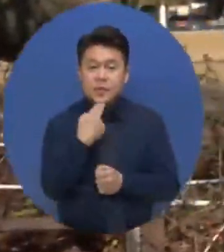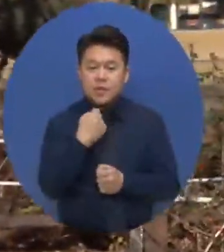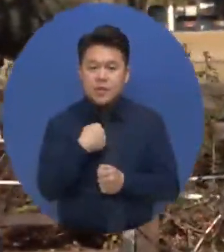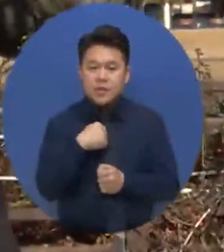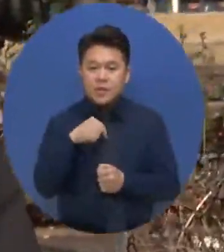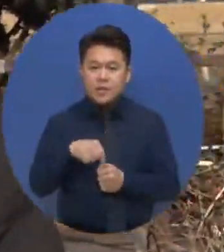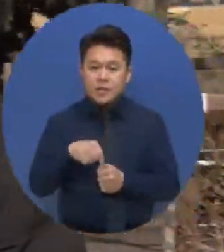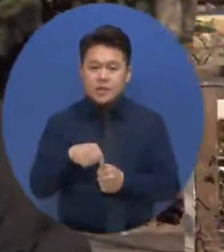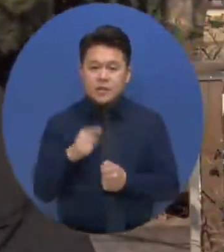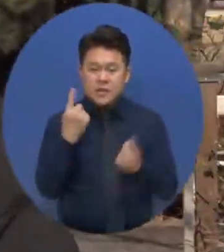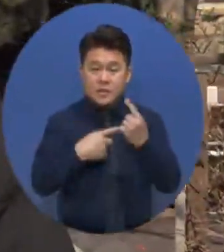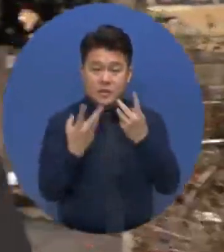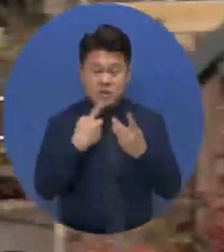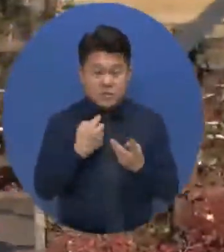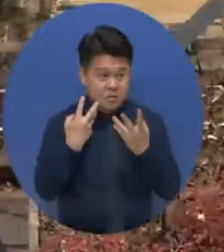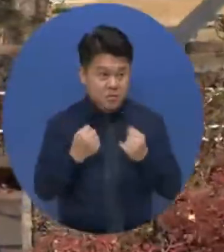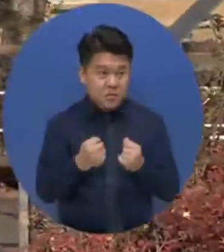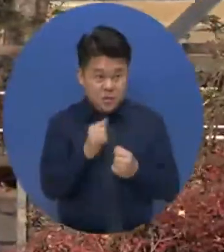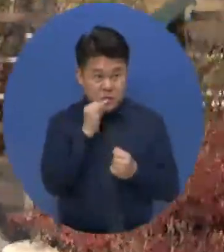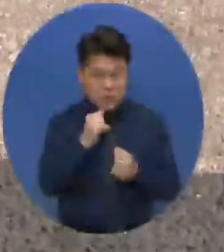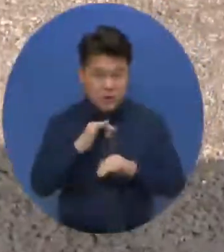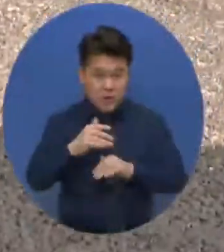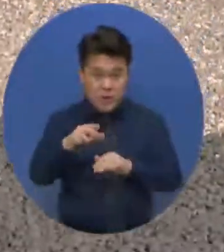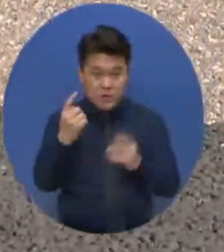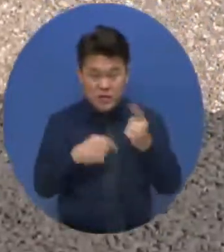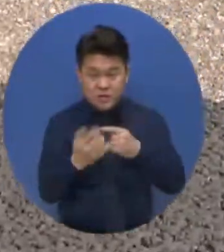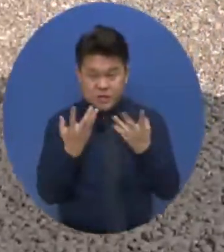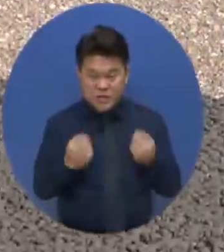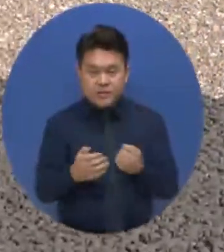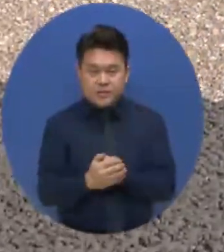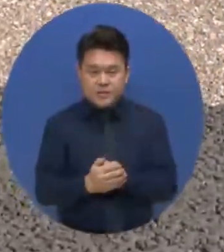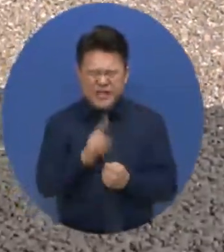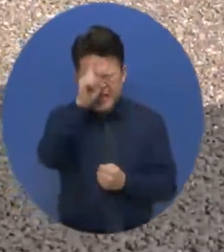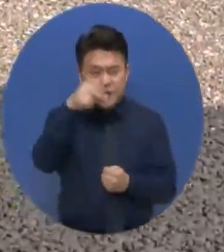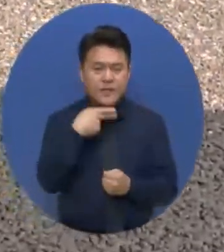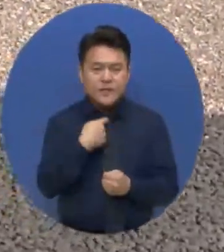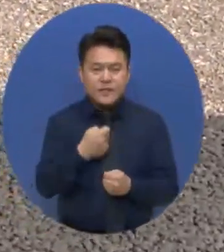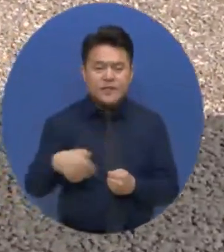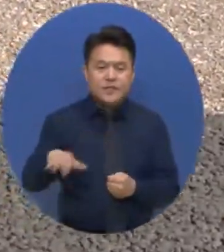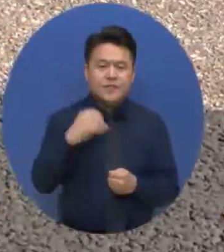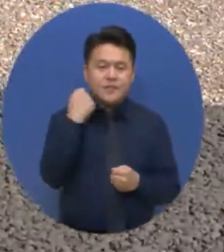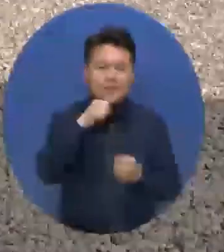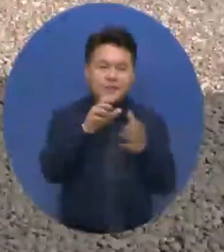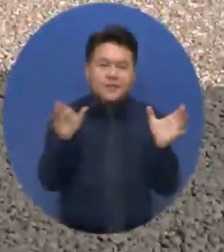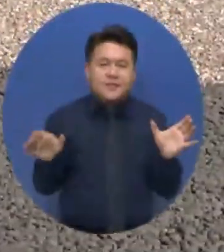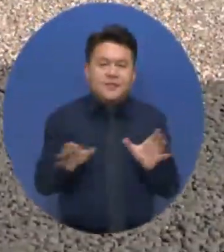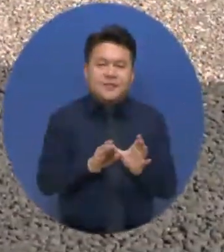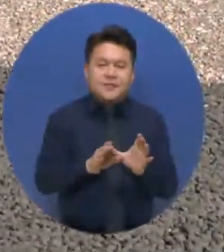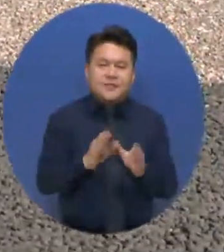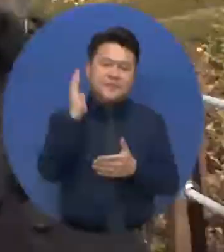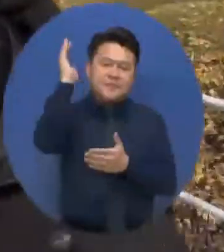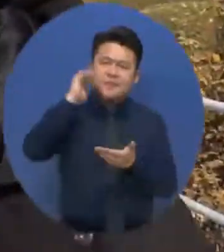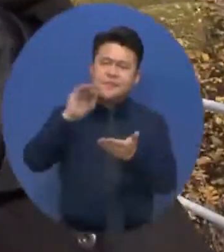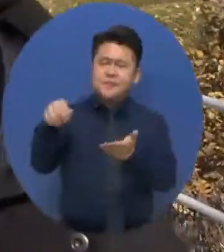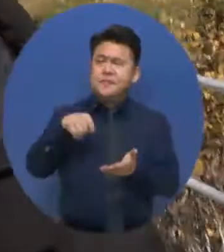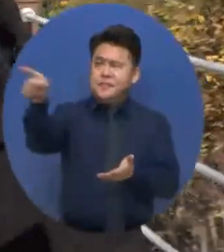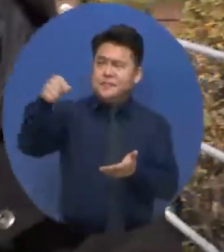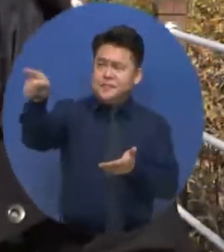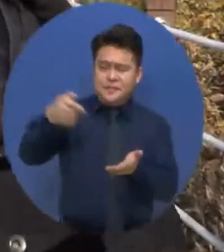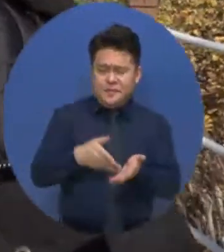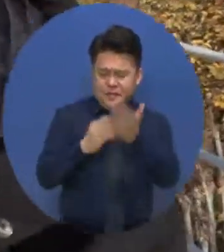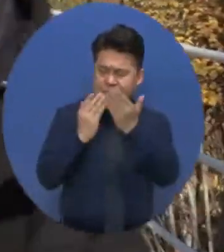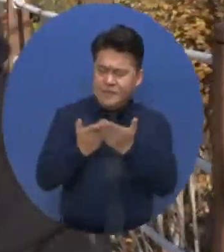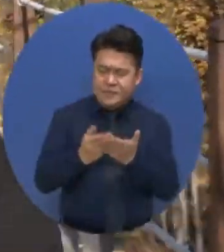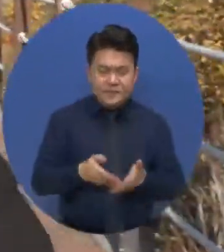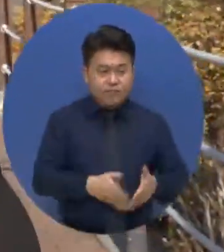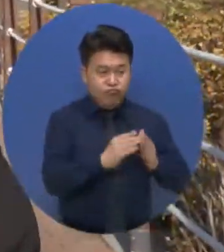진짜 여기서도 많이 다쳤거든요. 계단 같은 데서 하나도 없었는데 이게 저희 동아리에서 이야기함으로써 지금 많은 부분